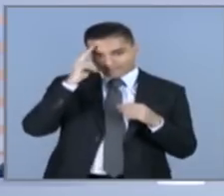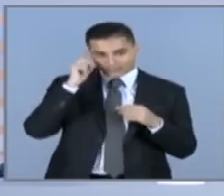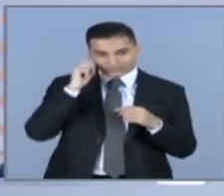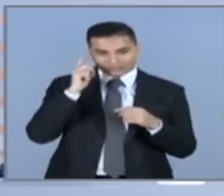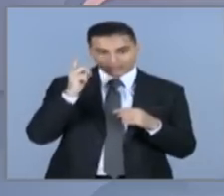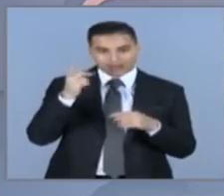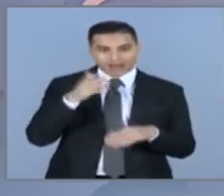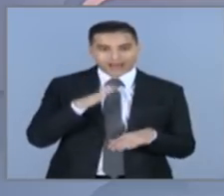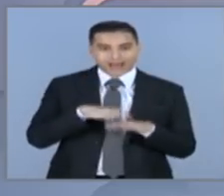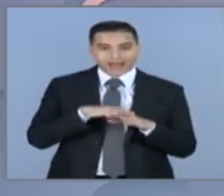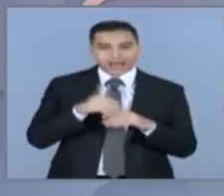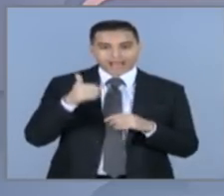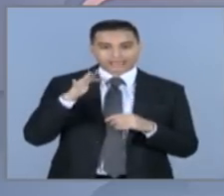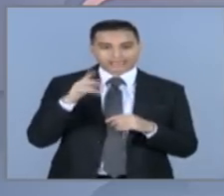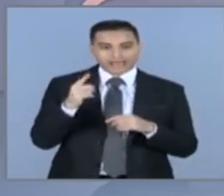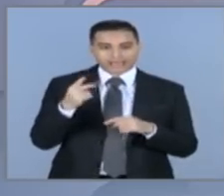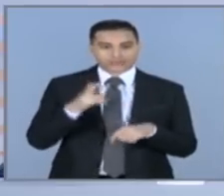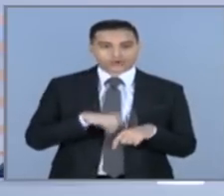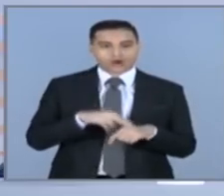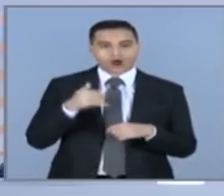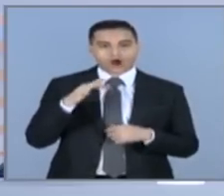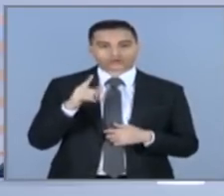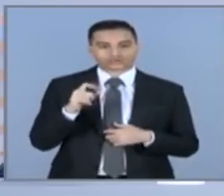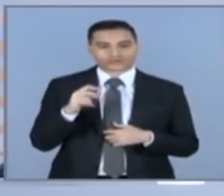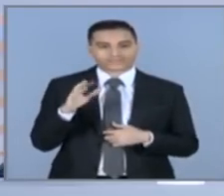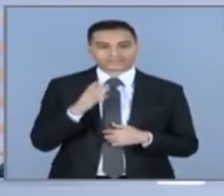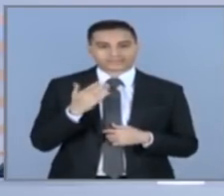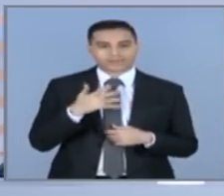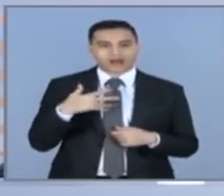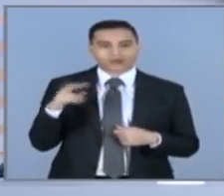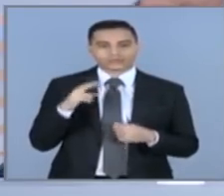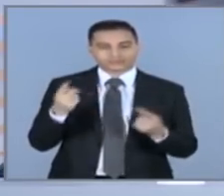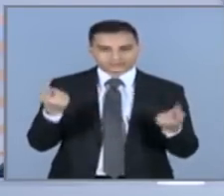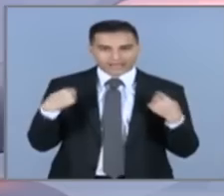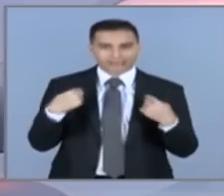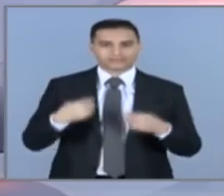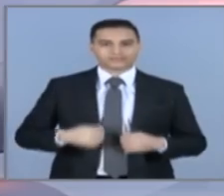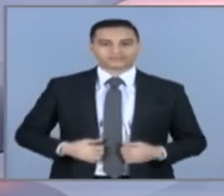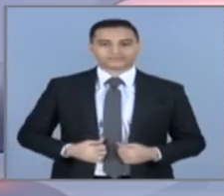هنسأل عن آسر وعن أشرف، عشان كده أنا عايز أشرف وآسر جنب.